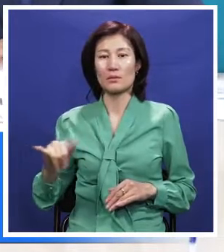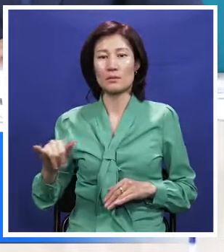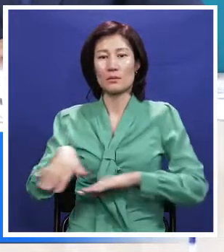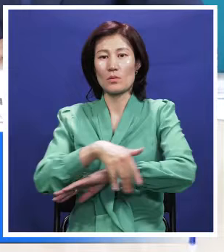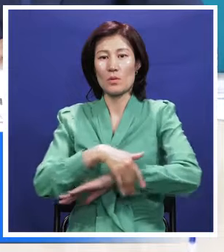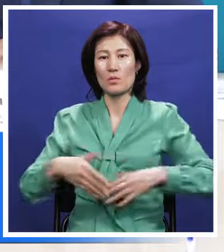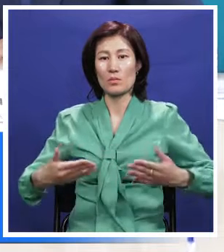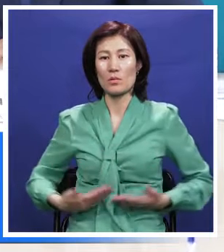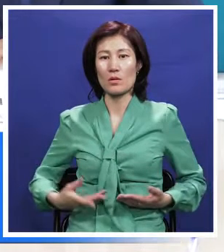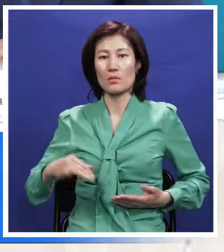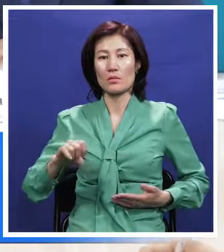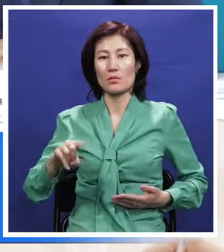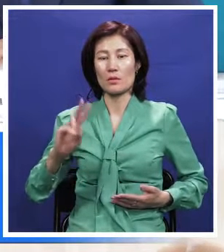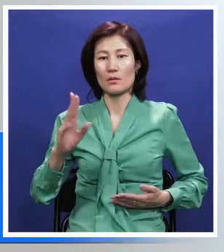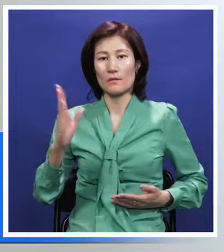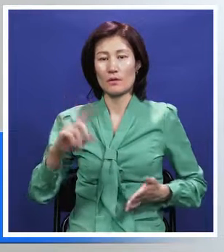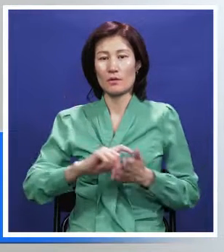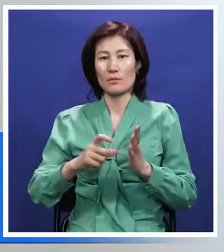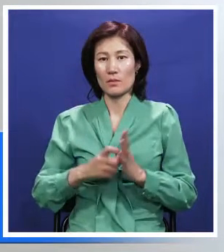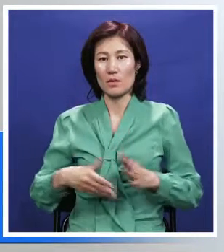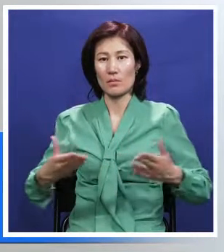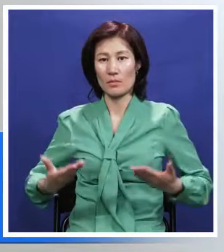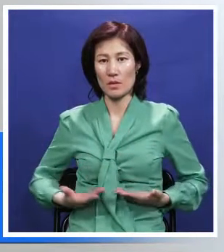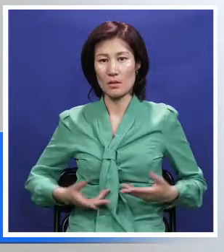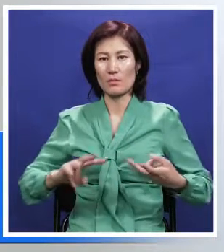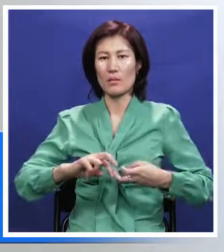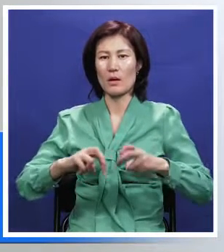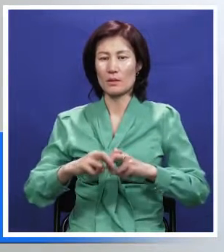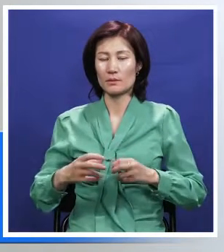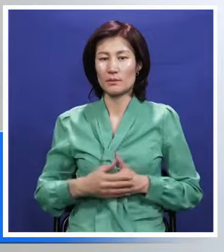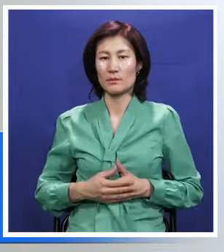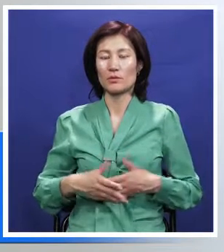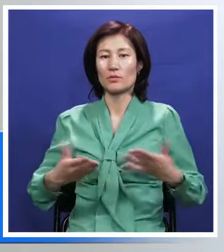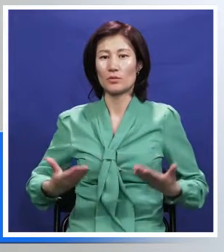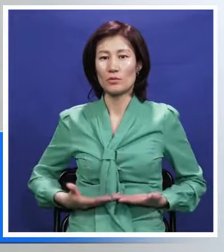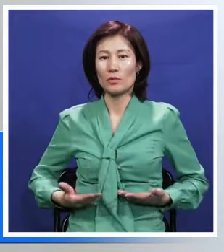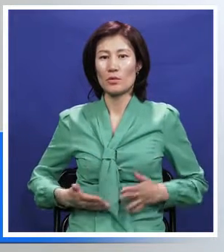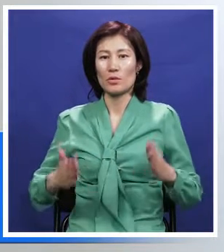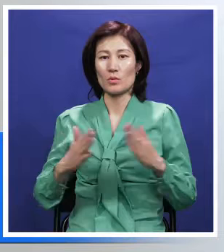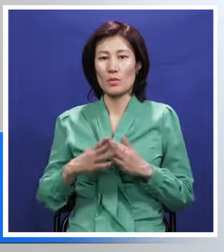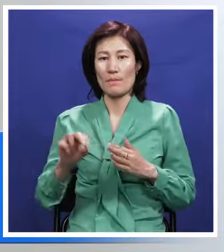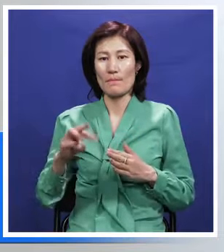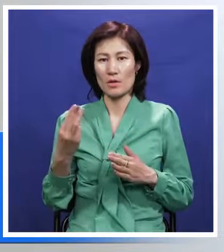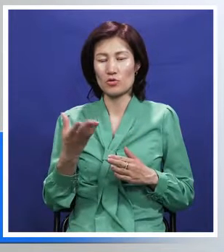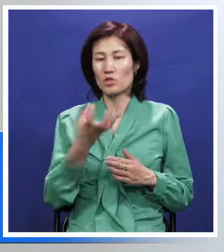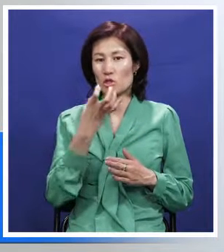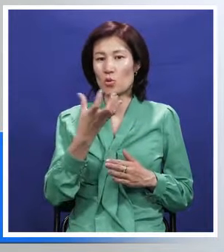тұрасың? Черемушкада квартира жалдап тұрам. Келген мәселем, мына тұрып жатқан үйімде пеші